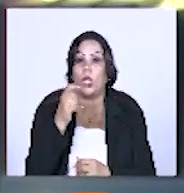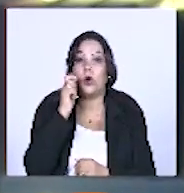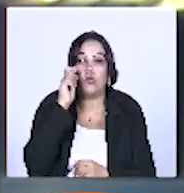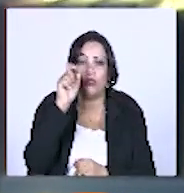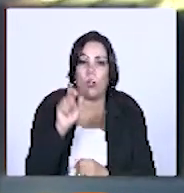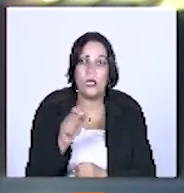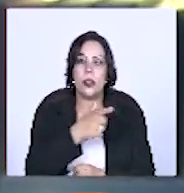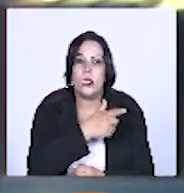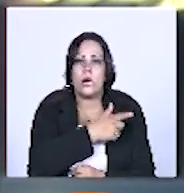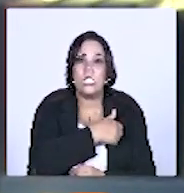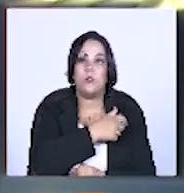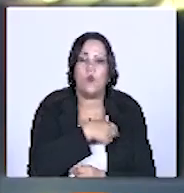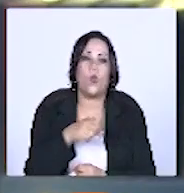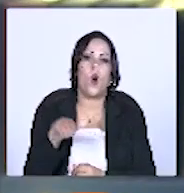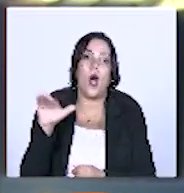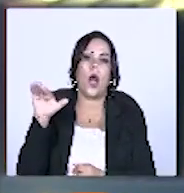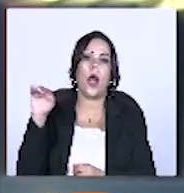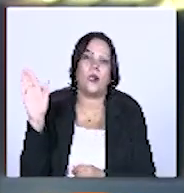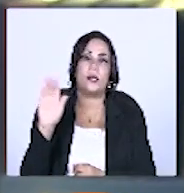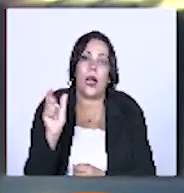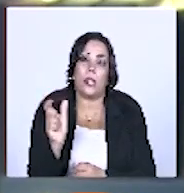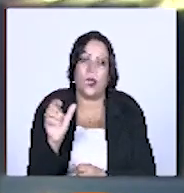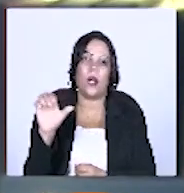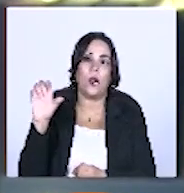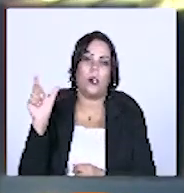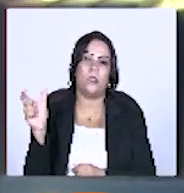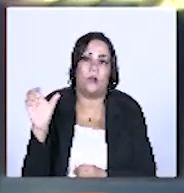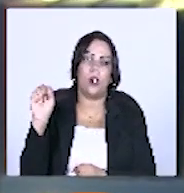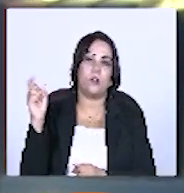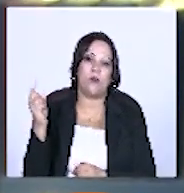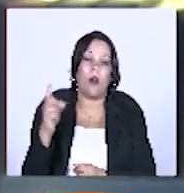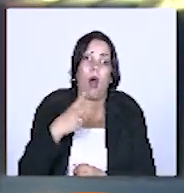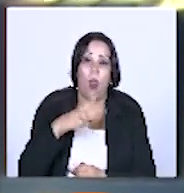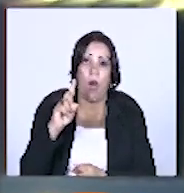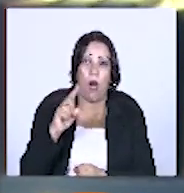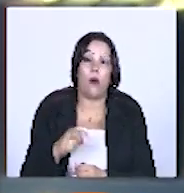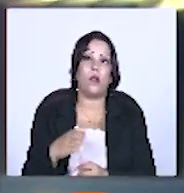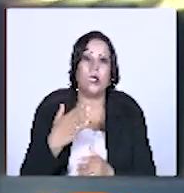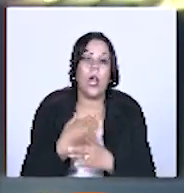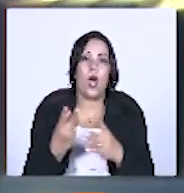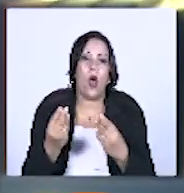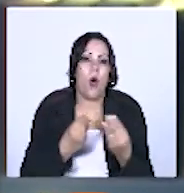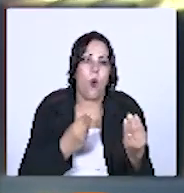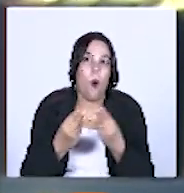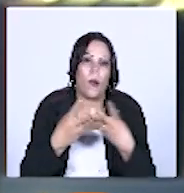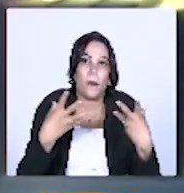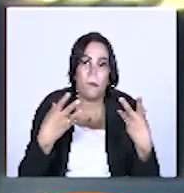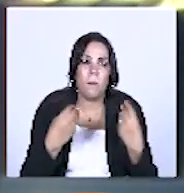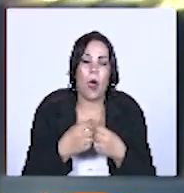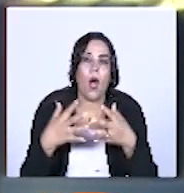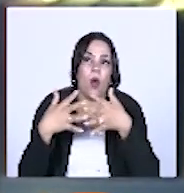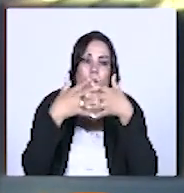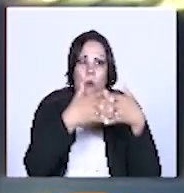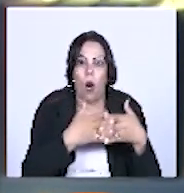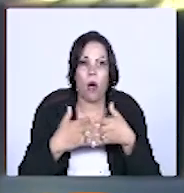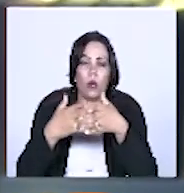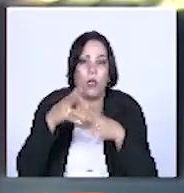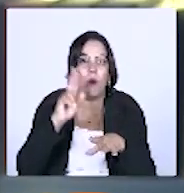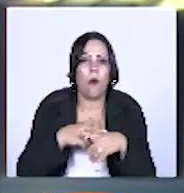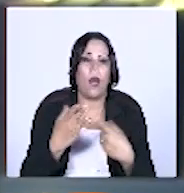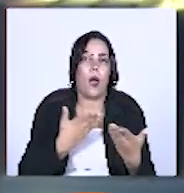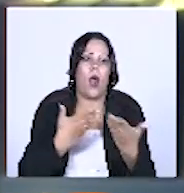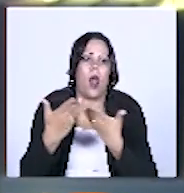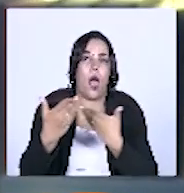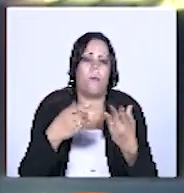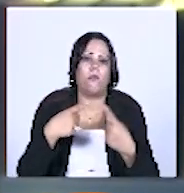ا نصر الله حدث حوار مع الولايات المتحده ورسائل